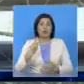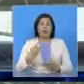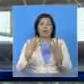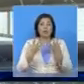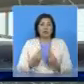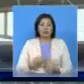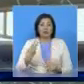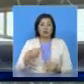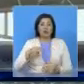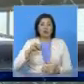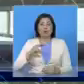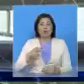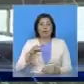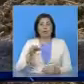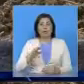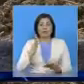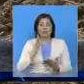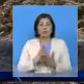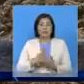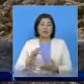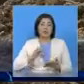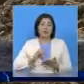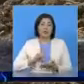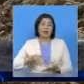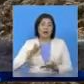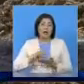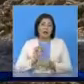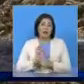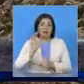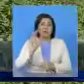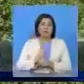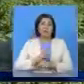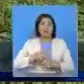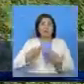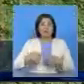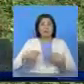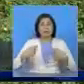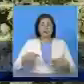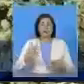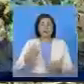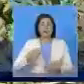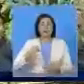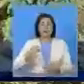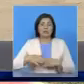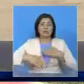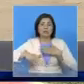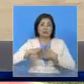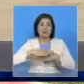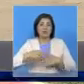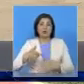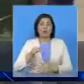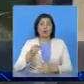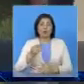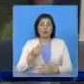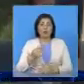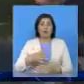тоннаға жуық қияр жиналады. Барлығын қалаға тасымалдайды, сатады. Келесі алқаптың көлемі 30 гектарды құрайды. Мұнда Қойшыбаевтар әулеті қарбыз,